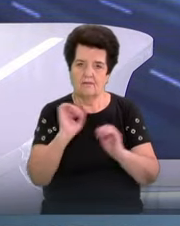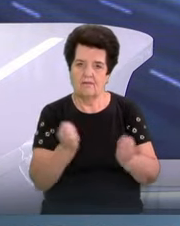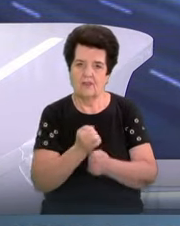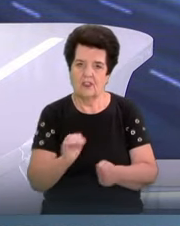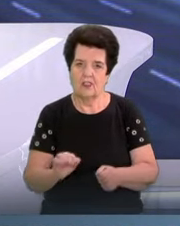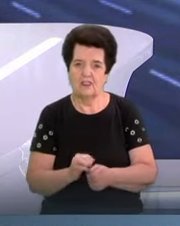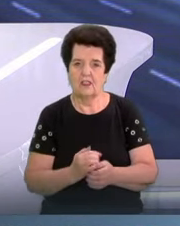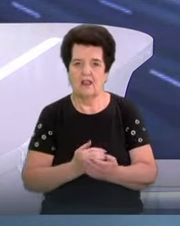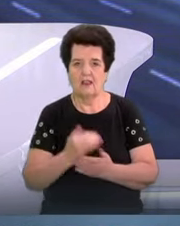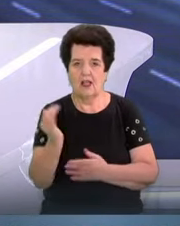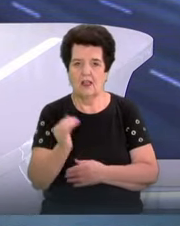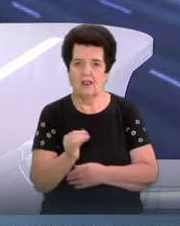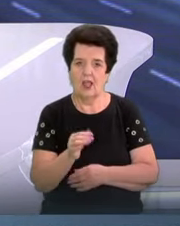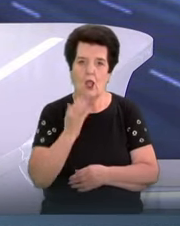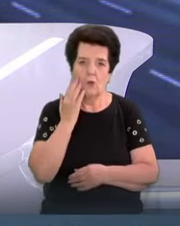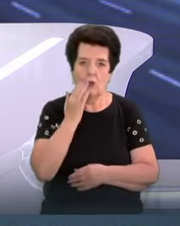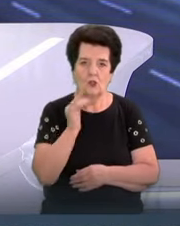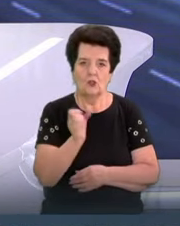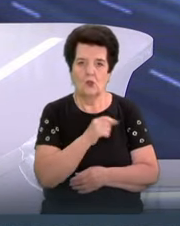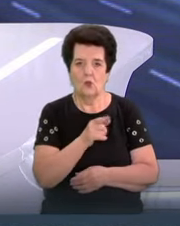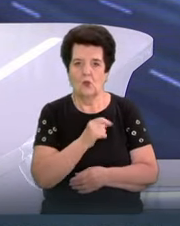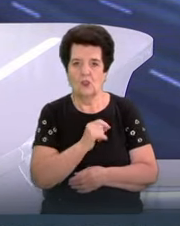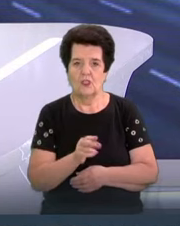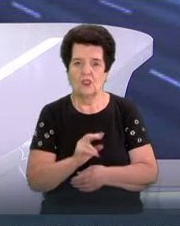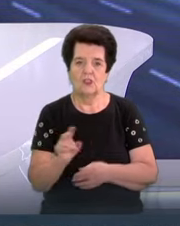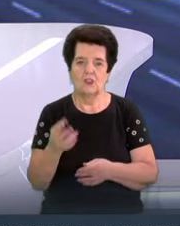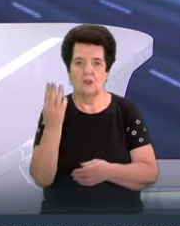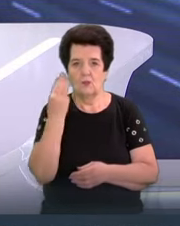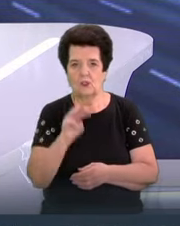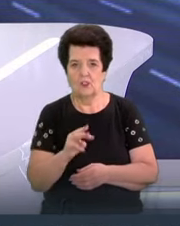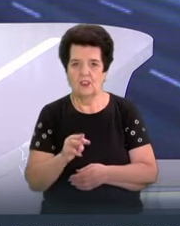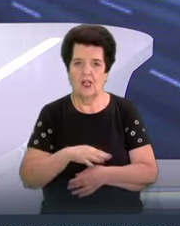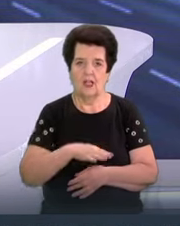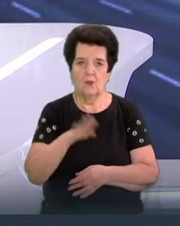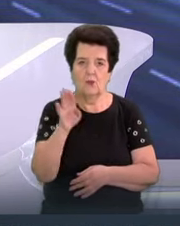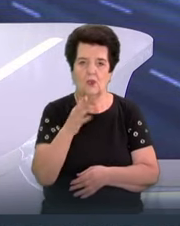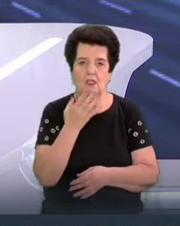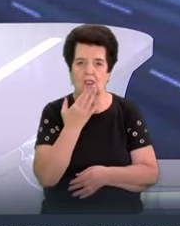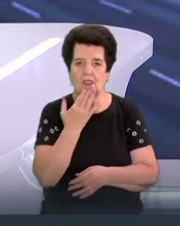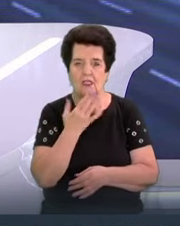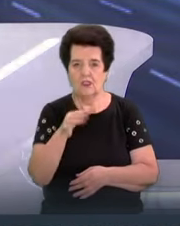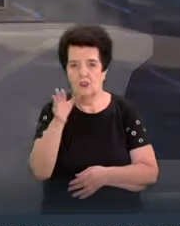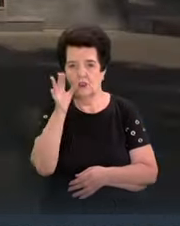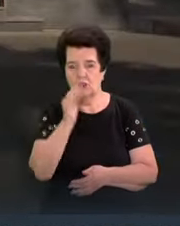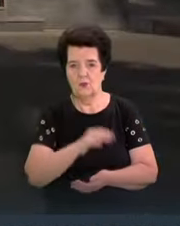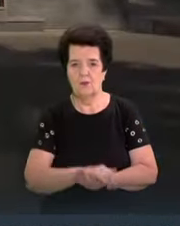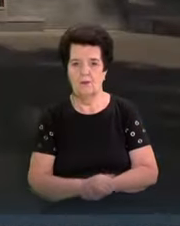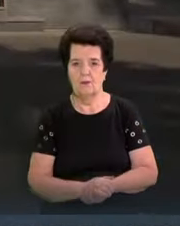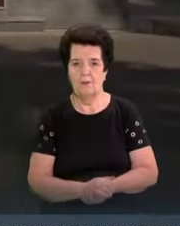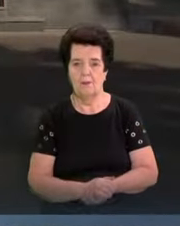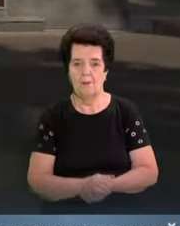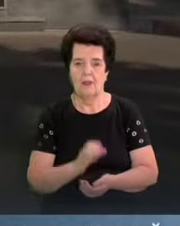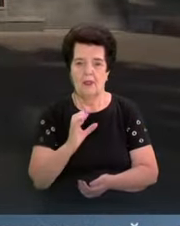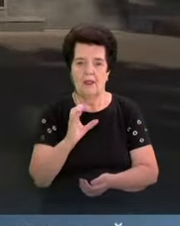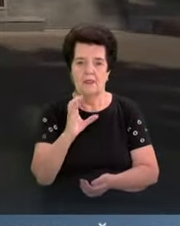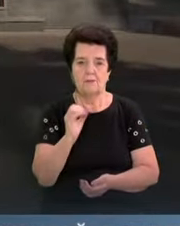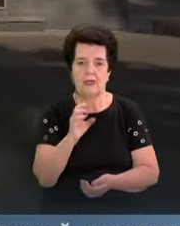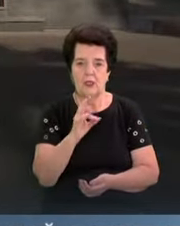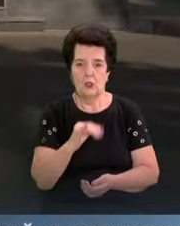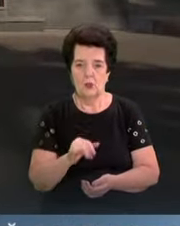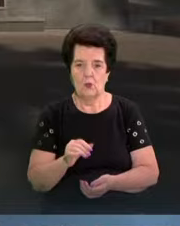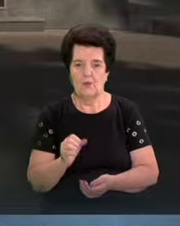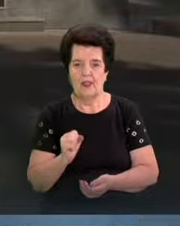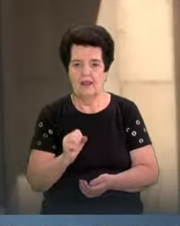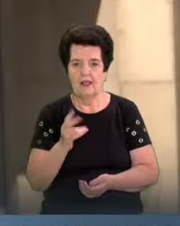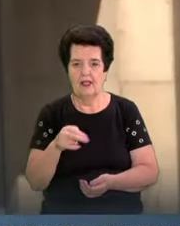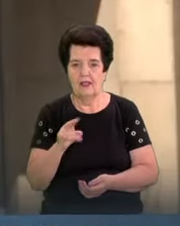București și Odessa, precum și modernizarea aeroportului internațional Chișinău. Andrei Spânu a menționat că în ultimii